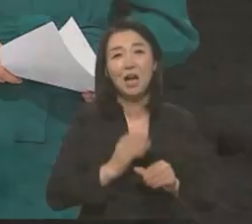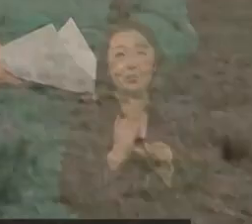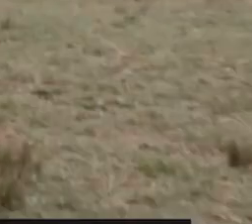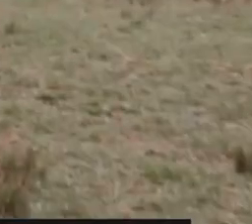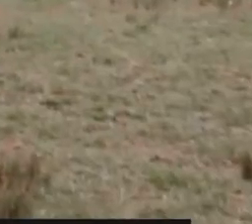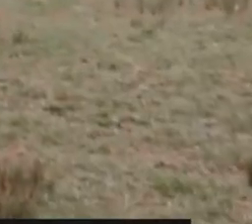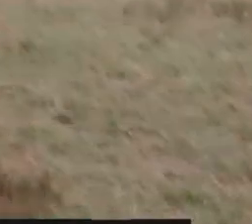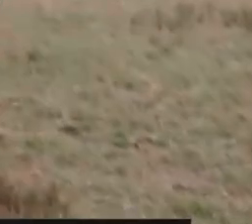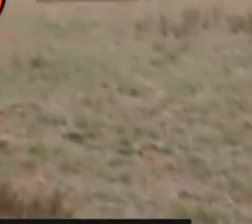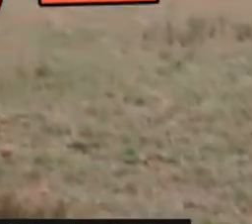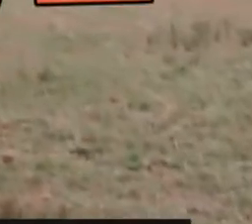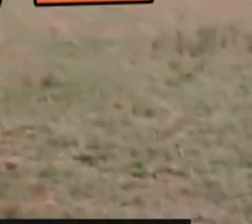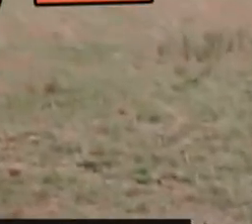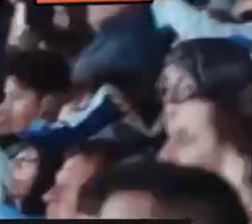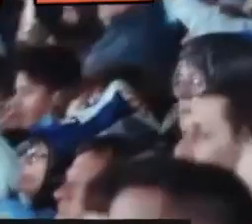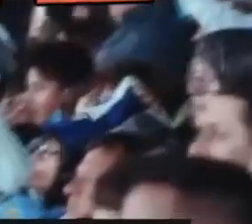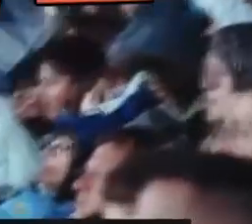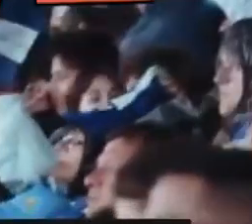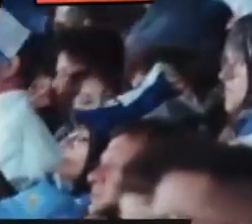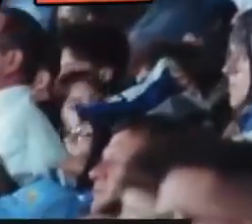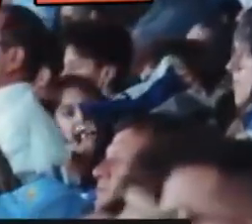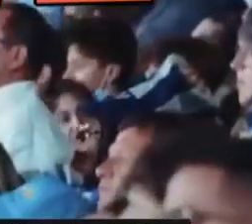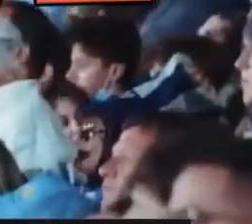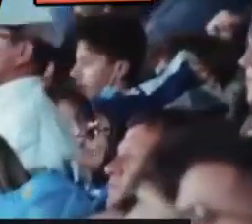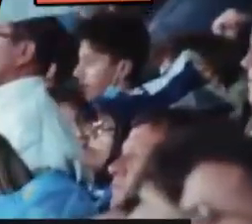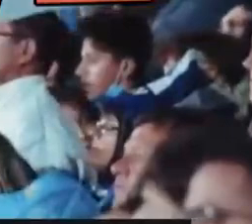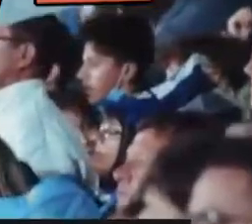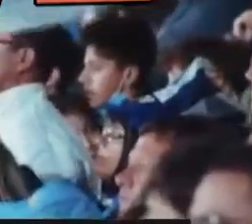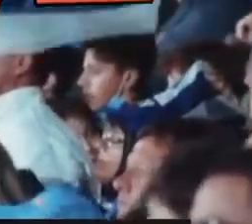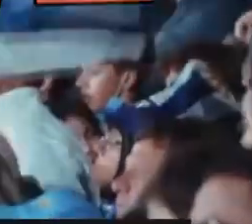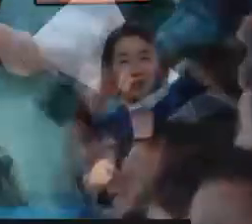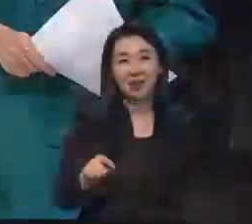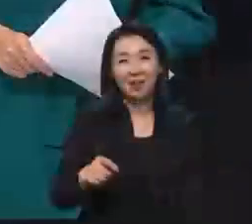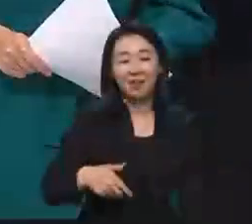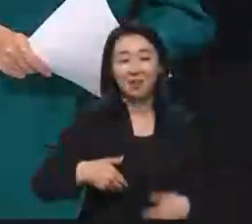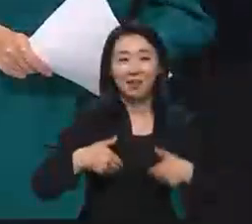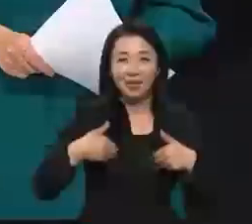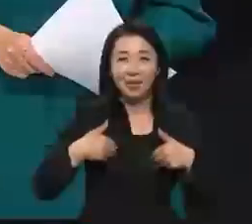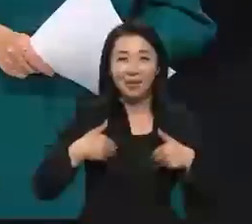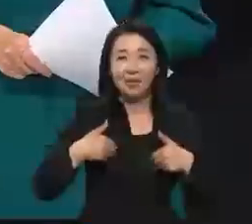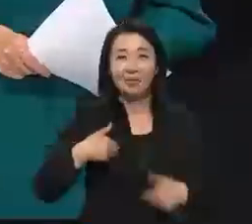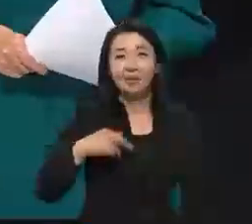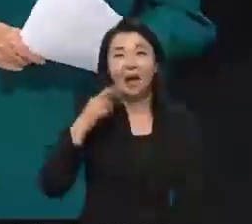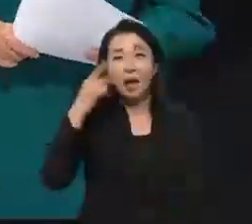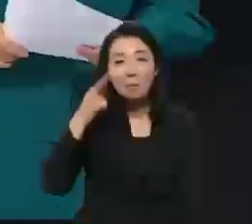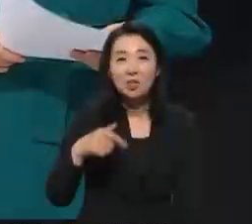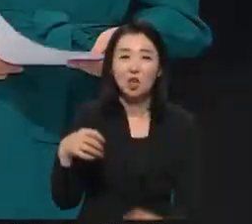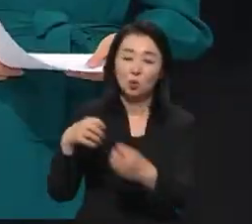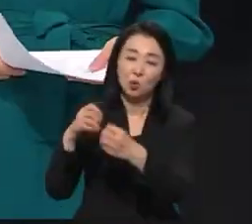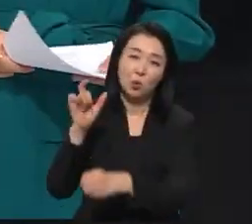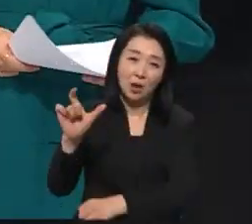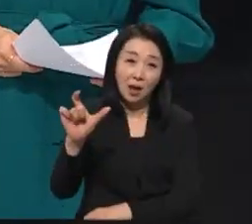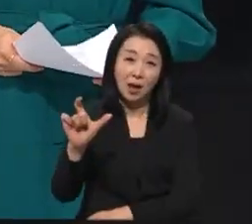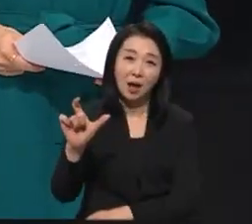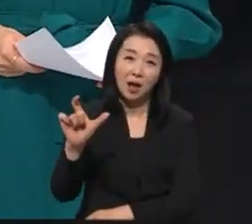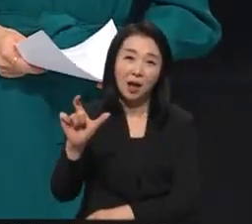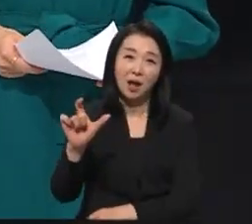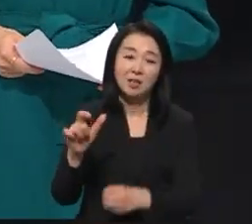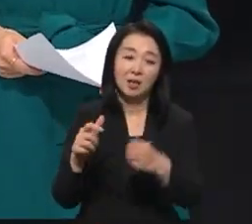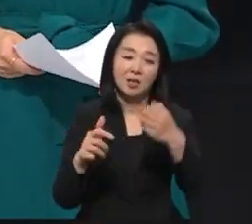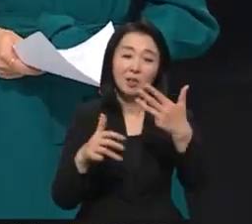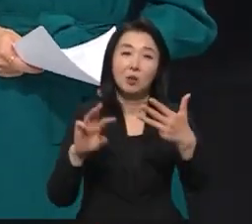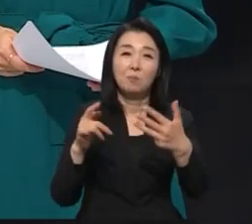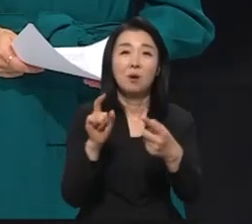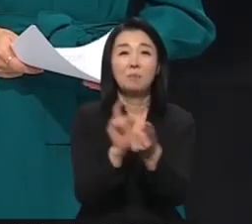모습입니다 우루과이는 남미의 전통 강호로 알려져 있죠 그동안 우루과이를 8번 만나서 1승